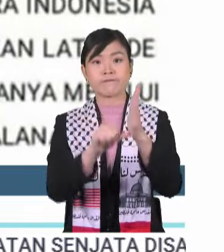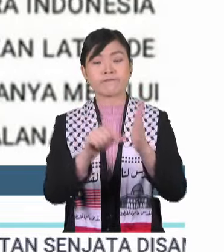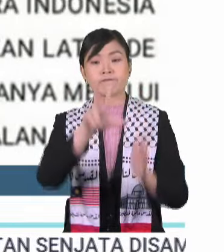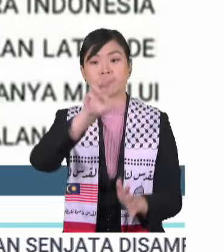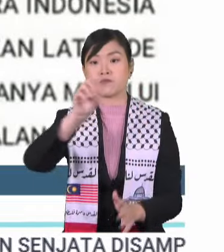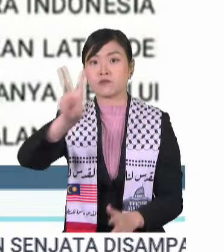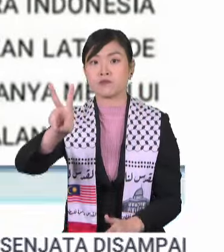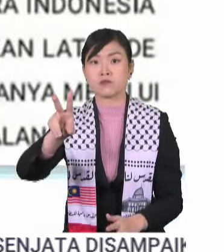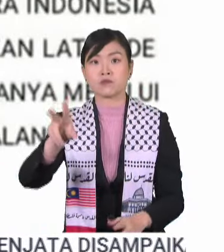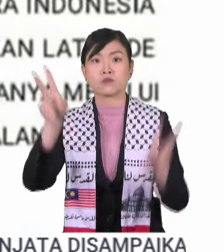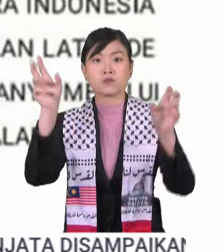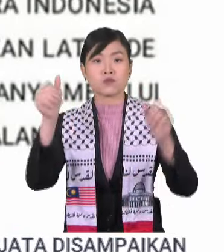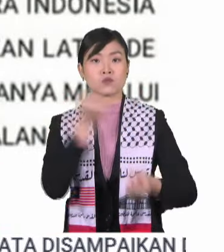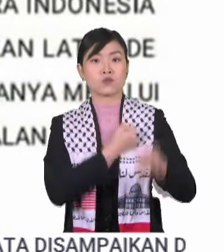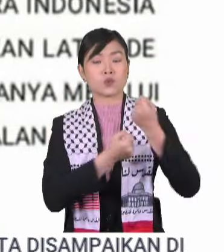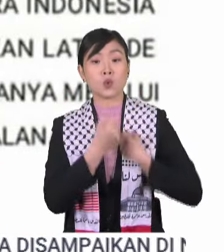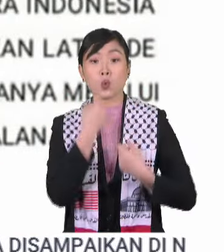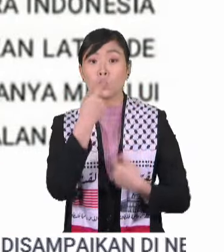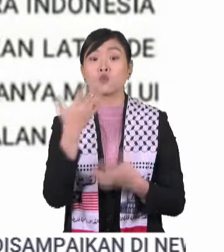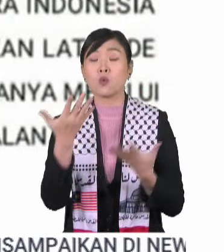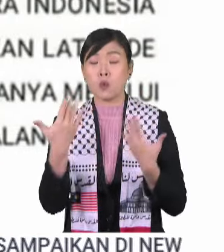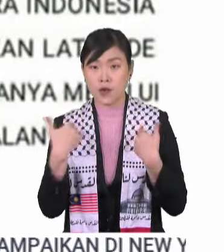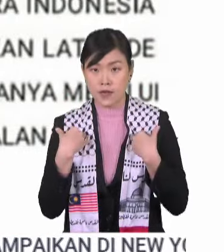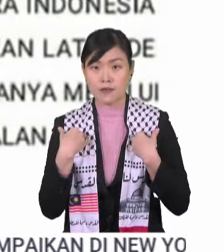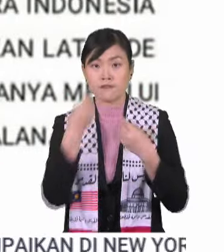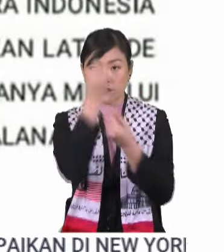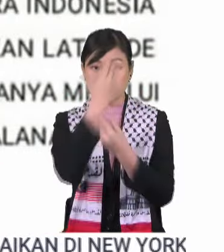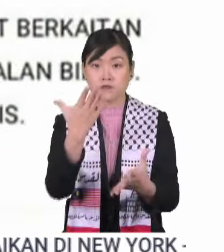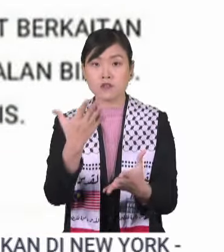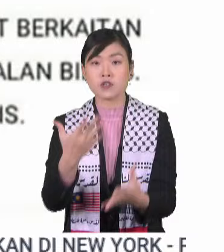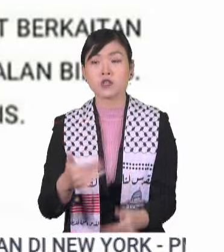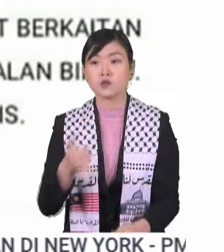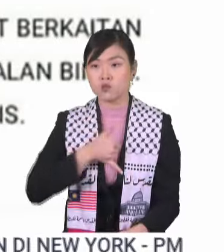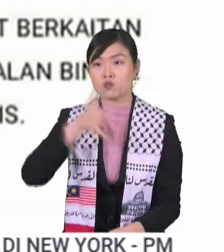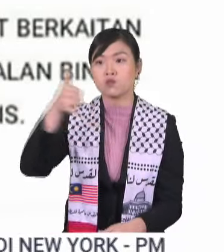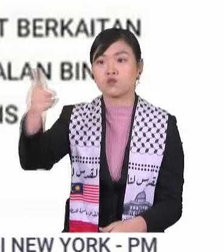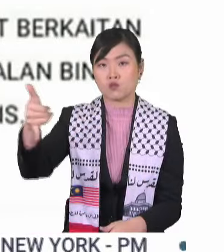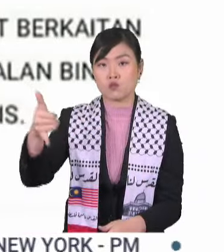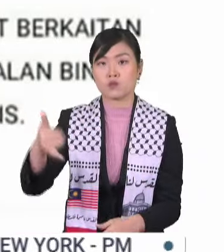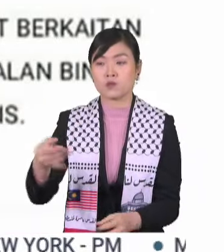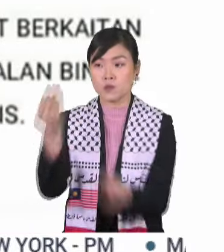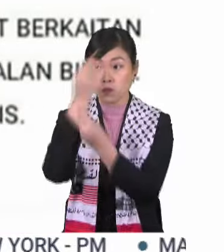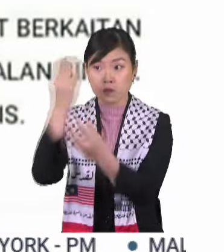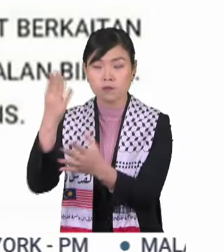keseksaan orang ramai yang mempunyai maklumat diminta tampil bagi membantu